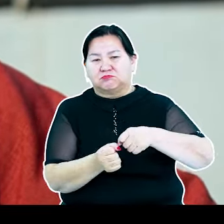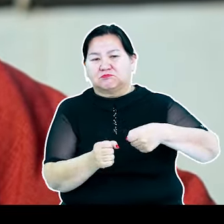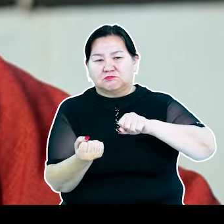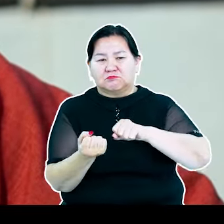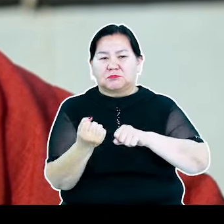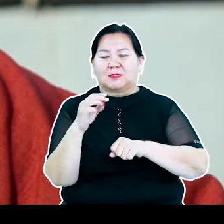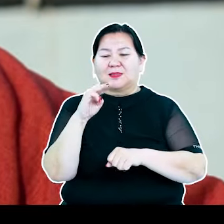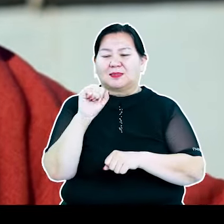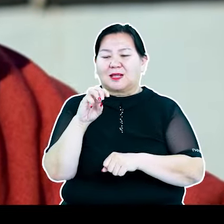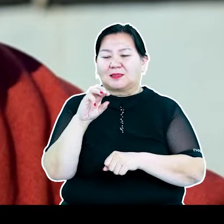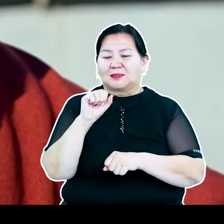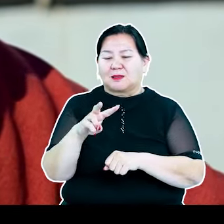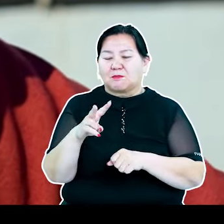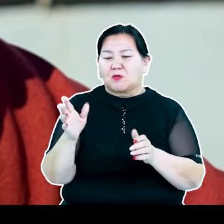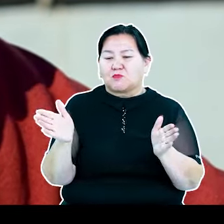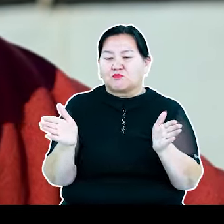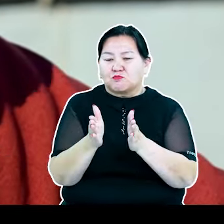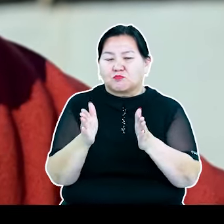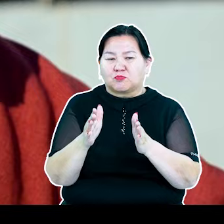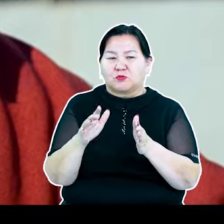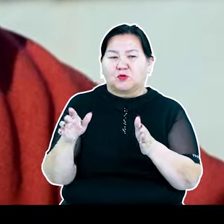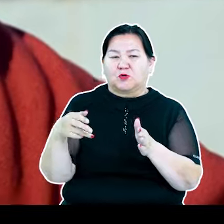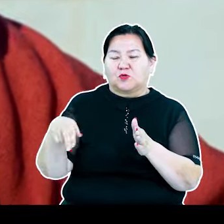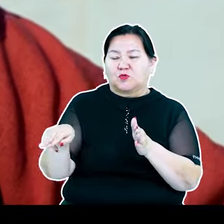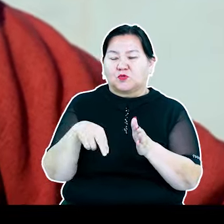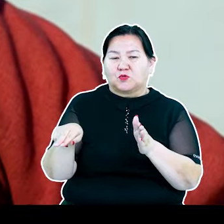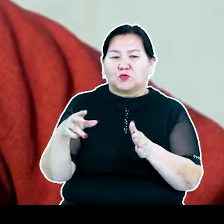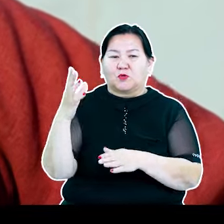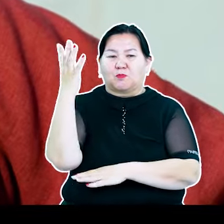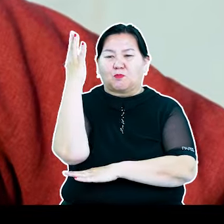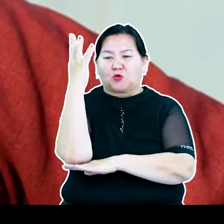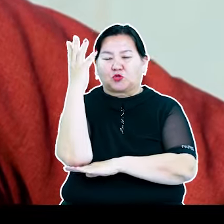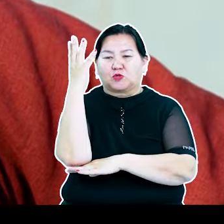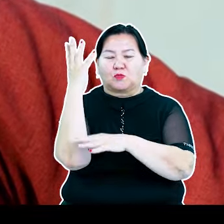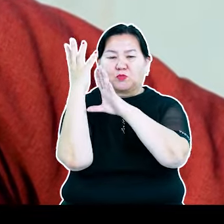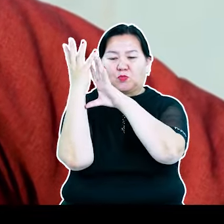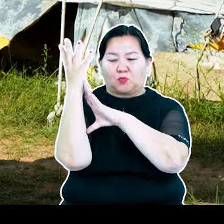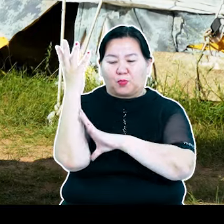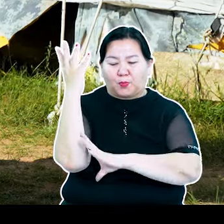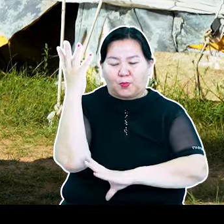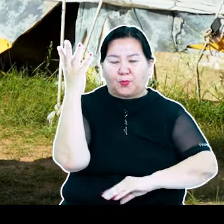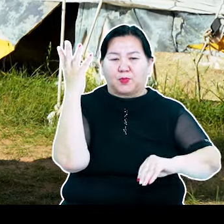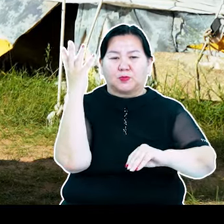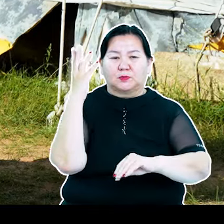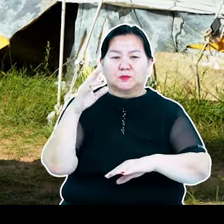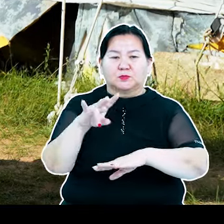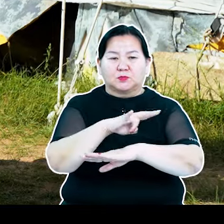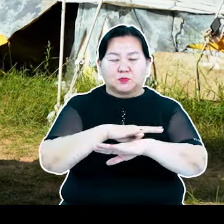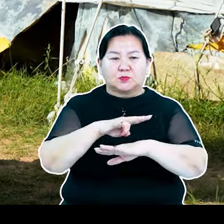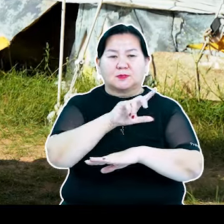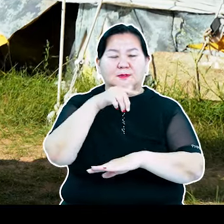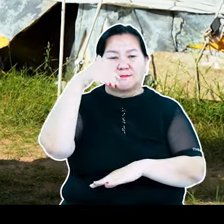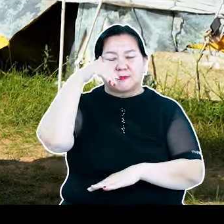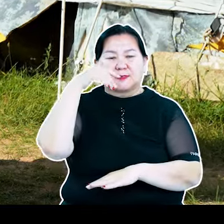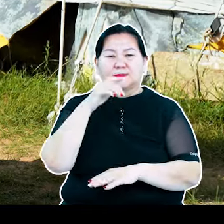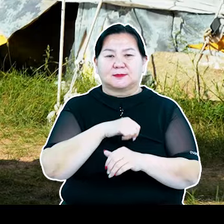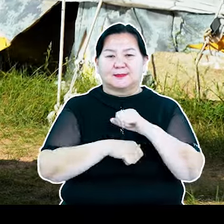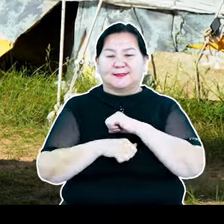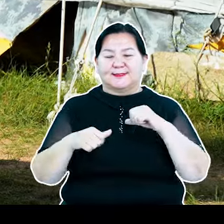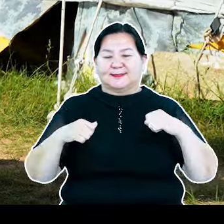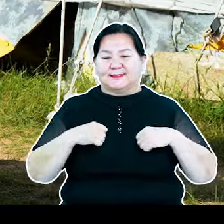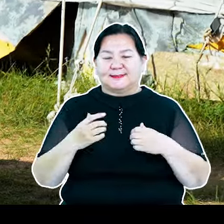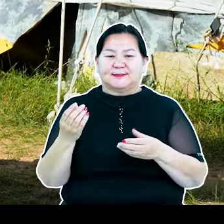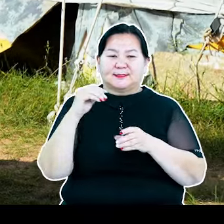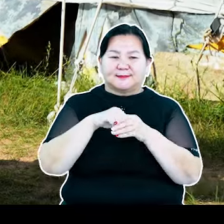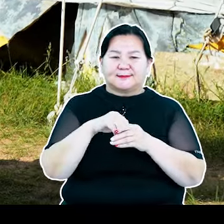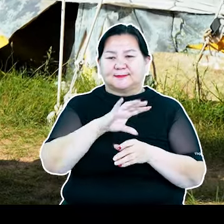тарж татам хавийг ойжуулахыг бол олны хүчээр нутгийн малчд